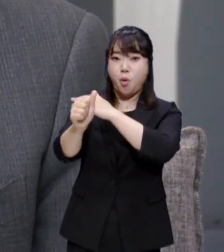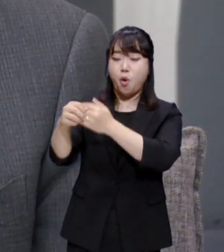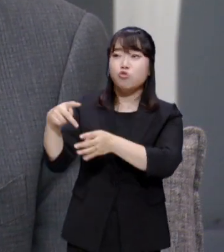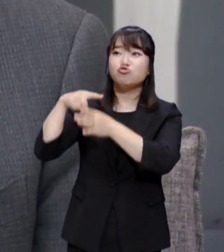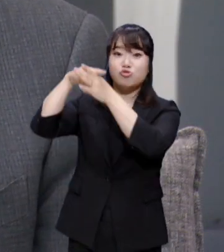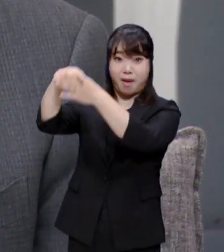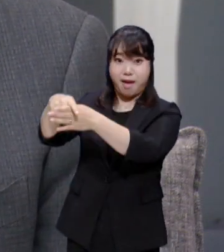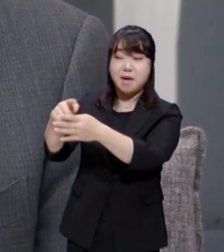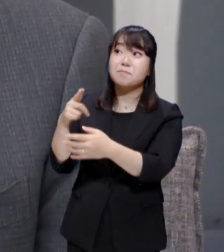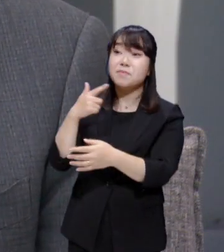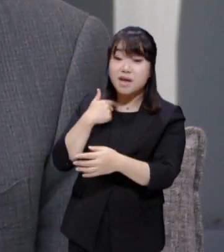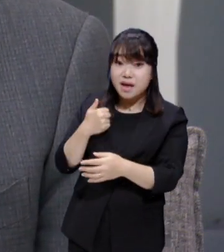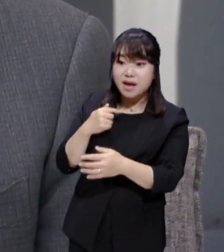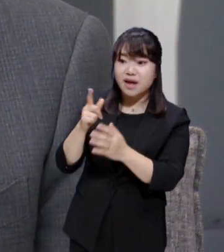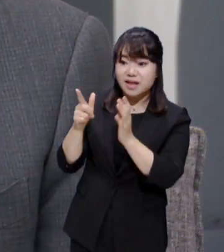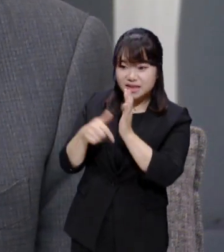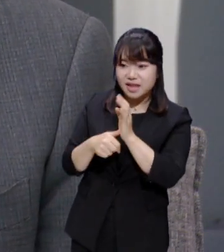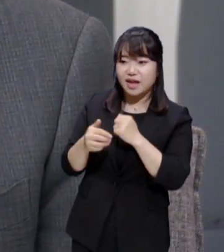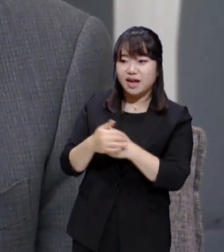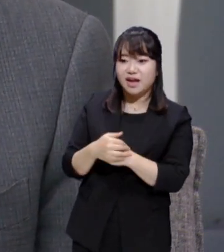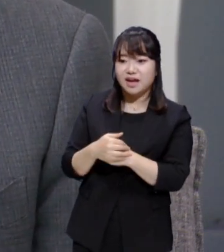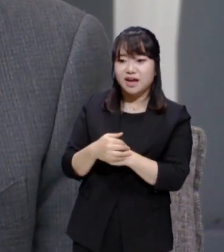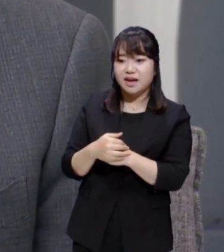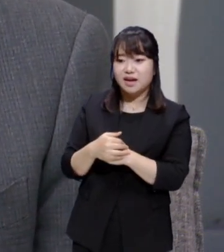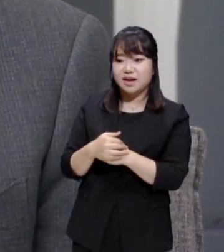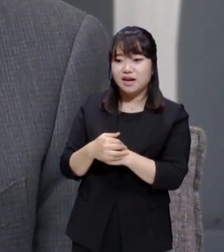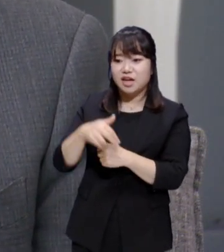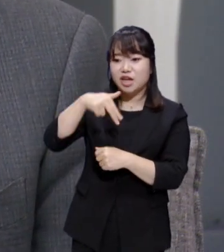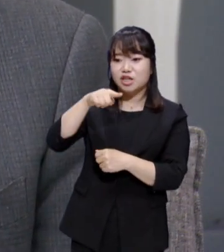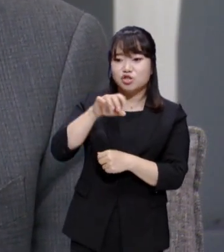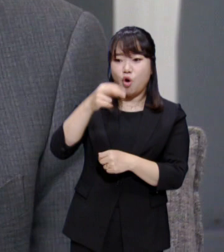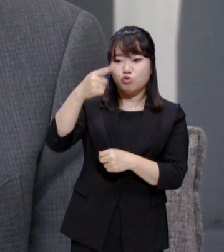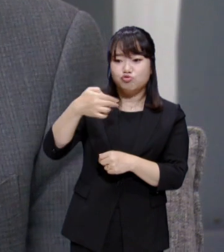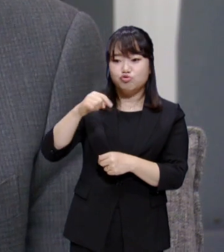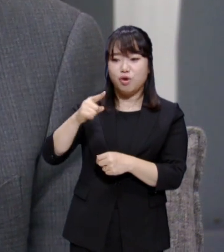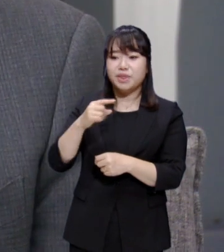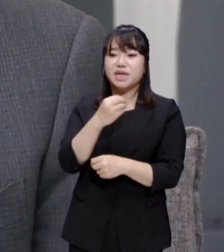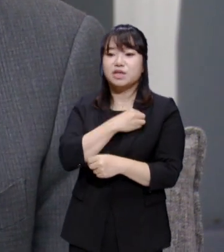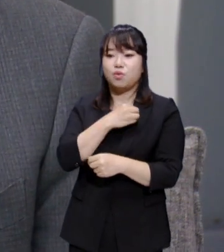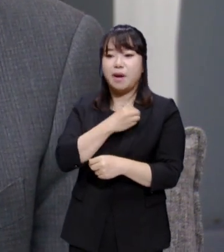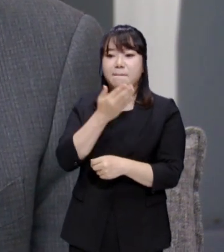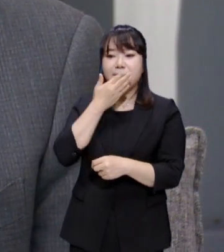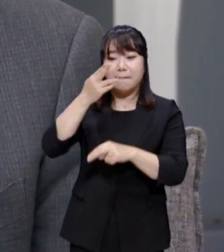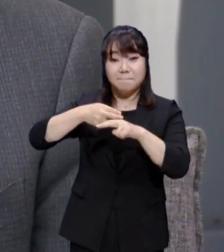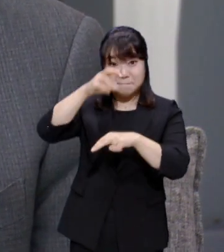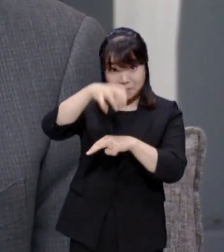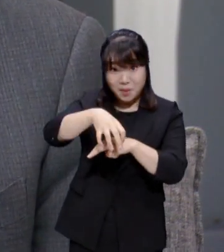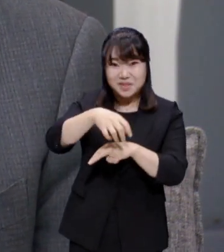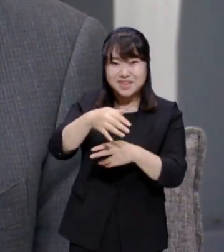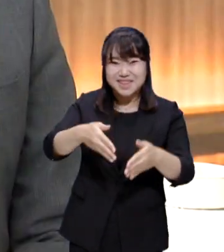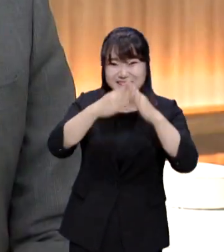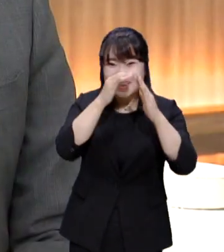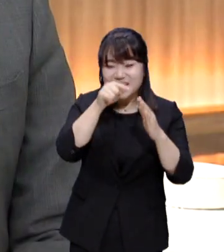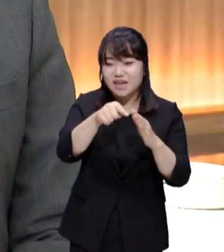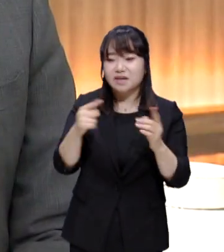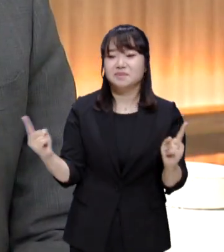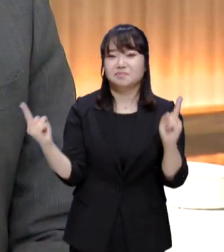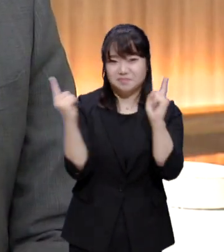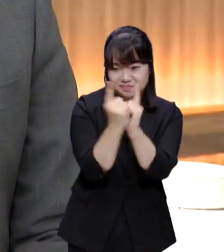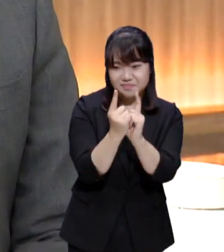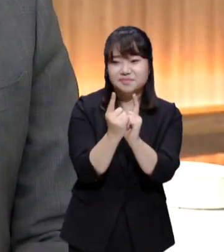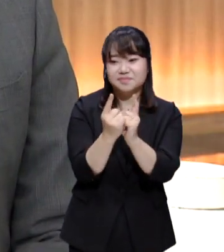이제 제가 이제 정두원 돌아가신 정두원 의원이 식당을 하고 계셨는데 거기서 이제 만나 뵙게 됐었죠. 그래서 이제 다시